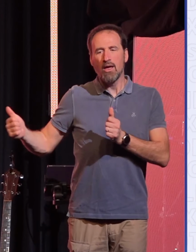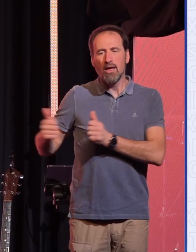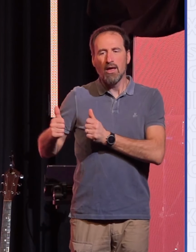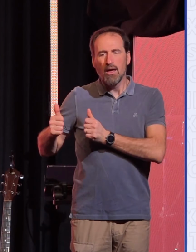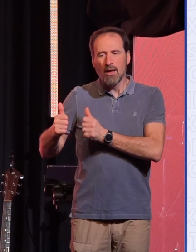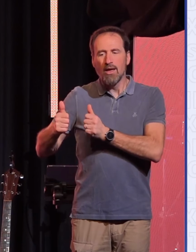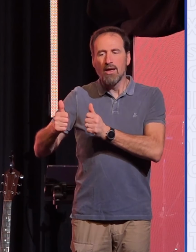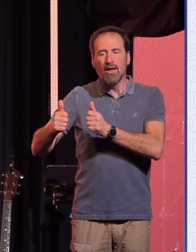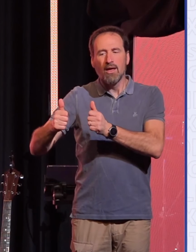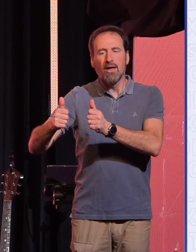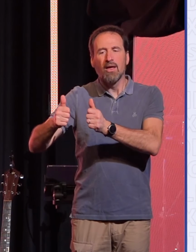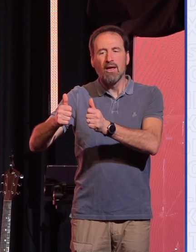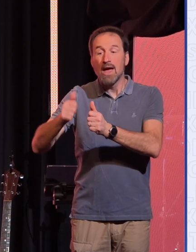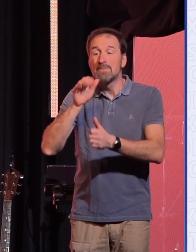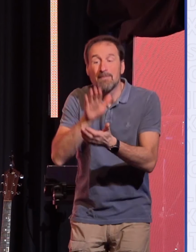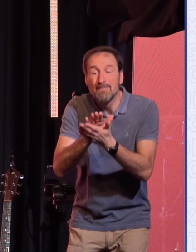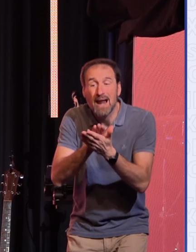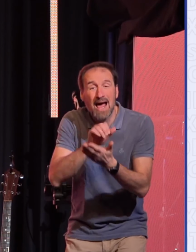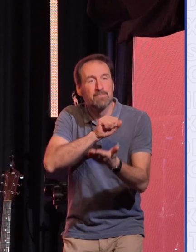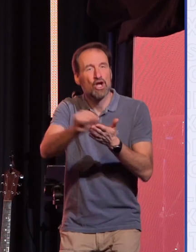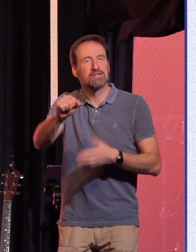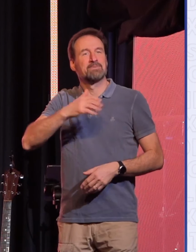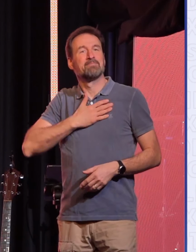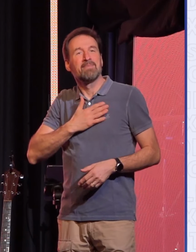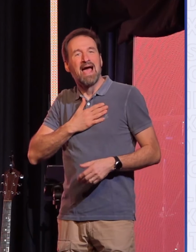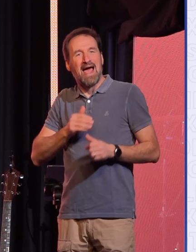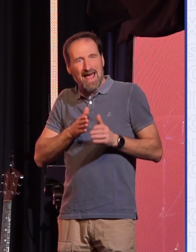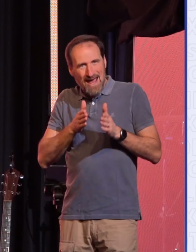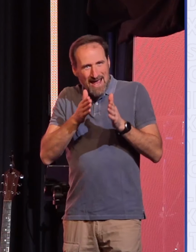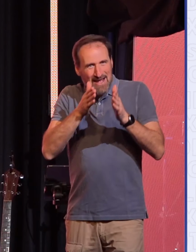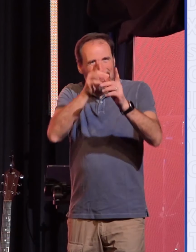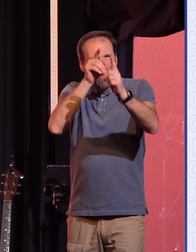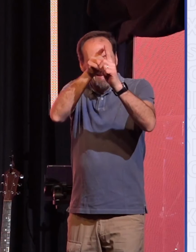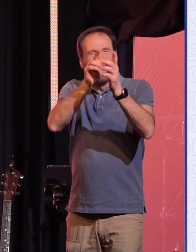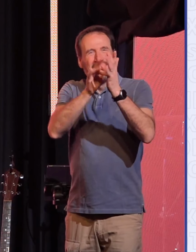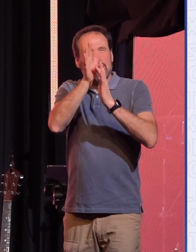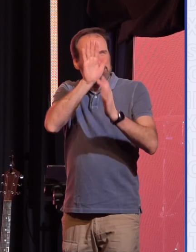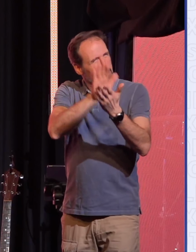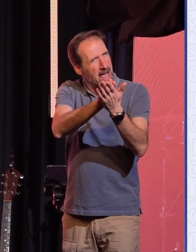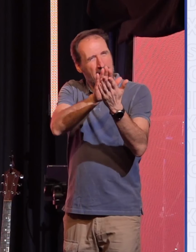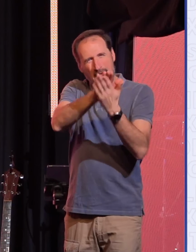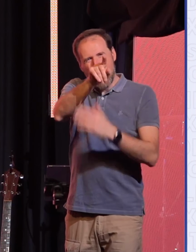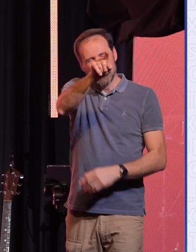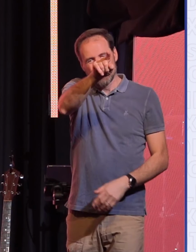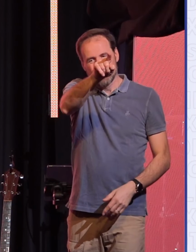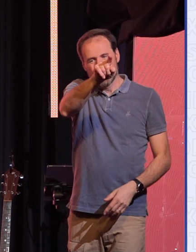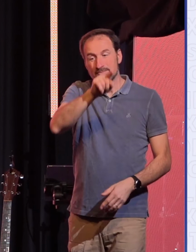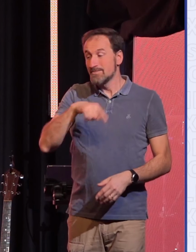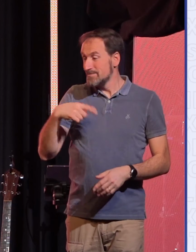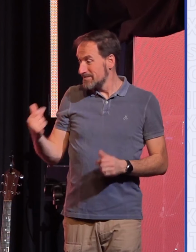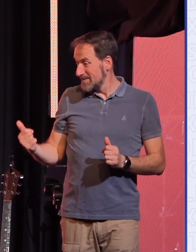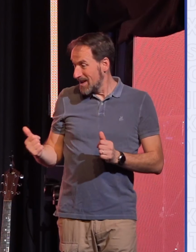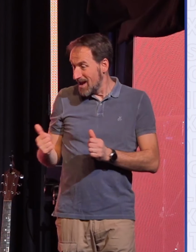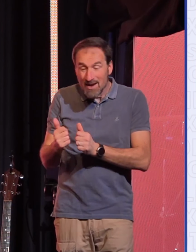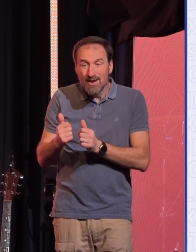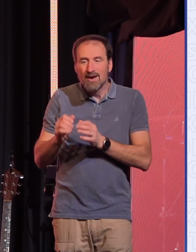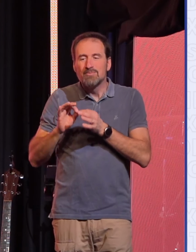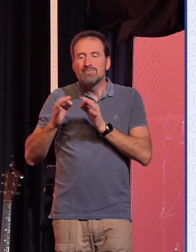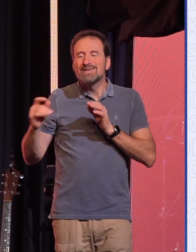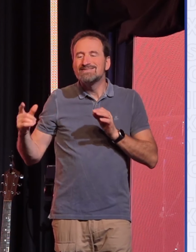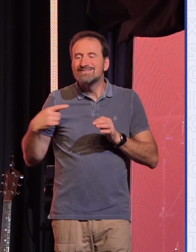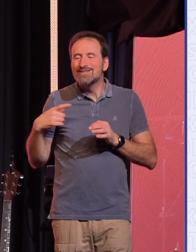ändert und es kommt in eine Beziehung und ihr fangt an, gemeinsam zu laufen. Das ist das Beste, was dir passieren